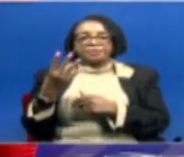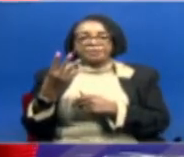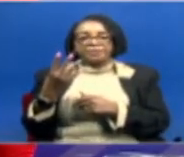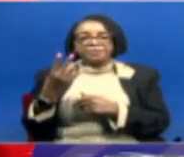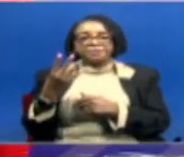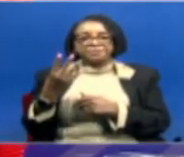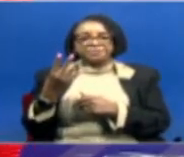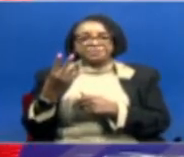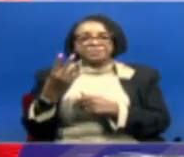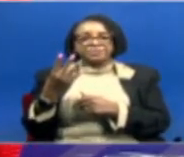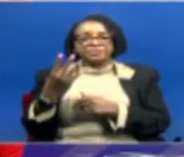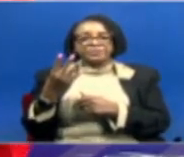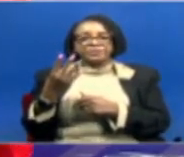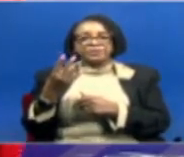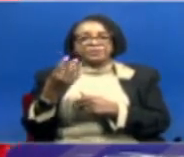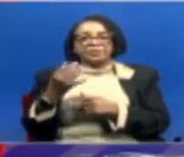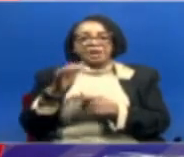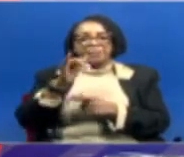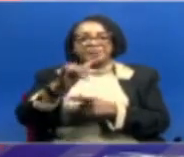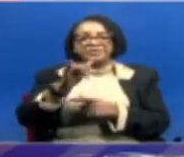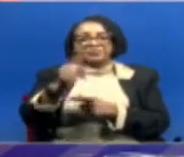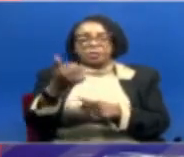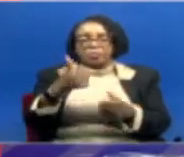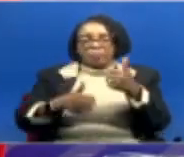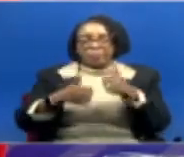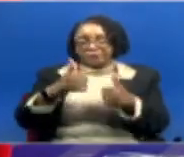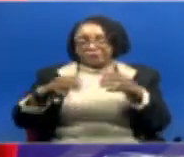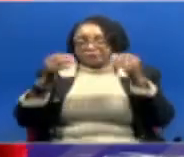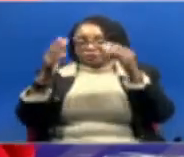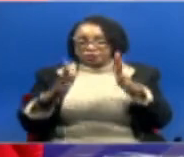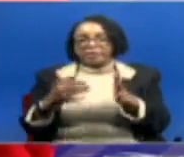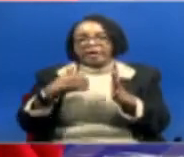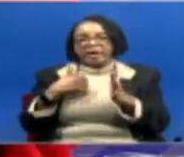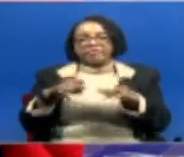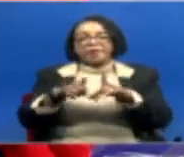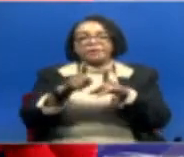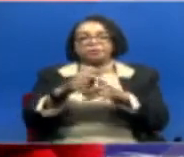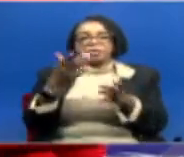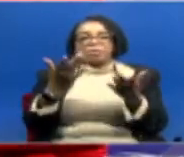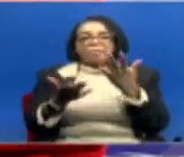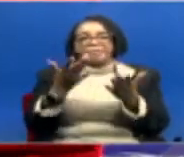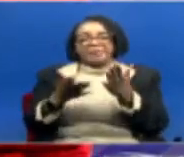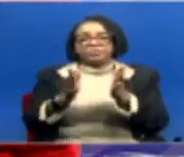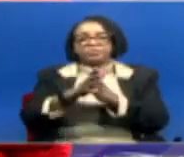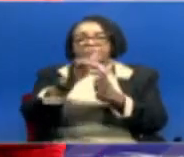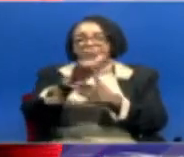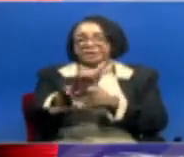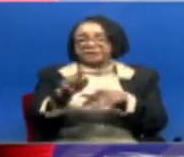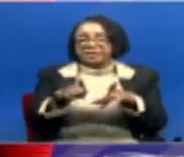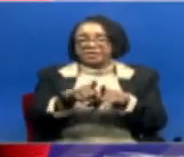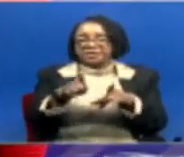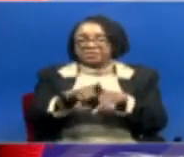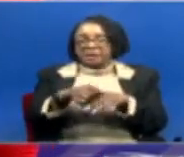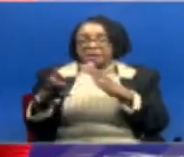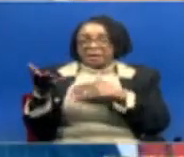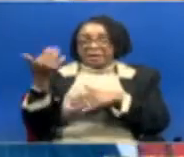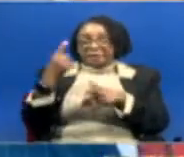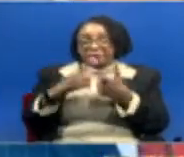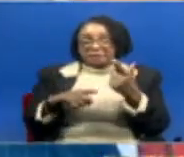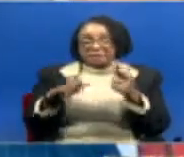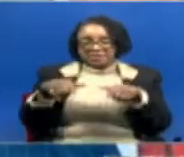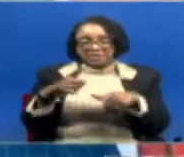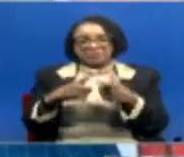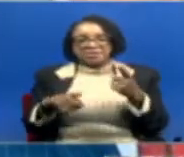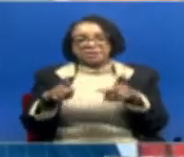72 mami ndio alama ambo wanafunzi wam tuking mwaka 2022 na mwaka 202 hapa mami